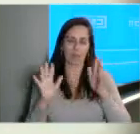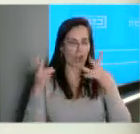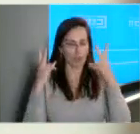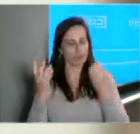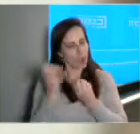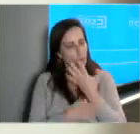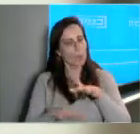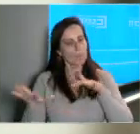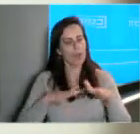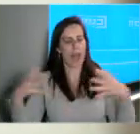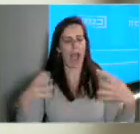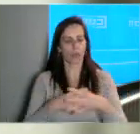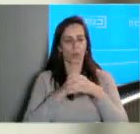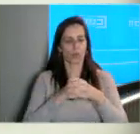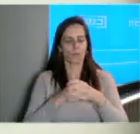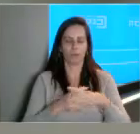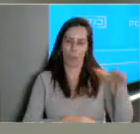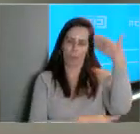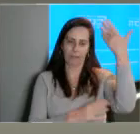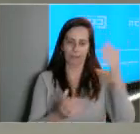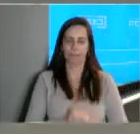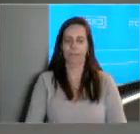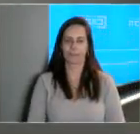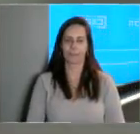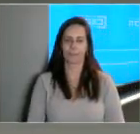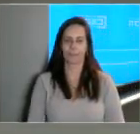חשוב שתקום ממשלת אחדות לאומית.